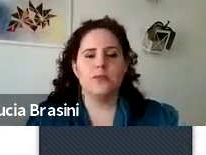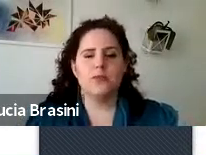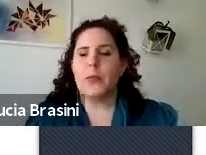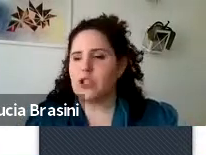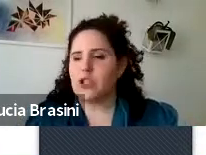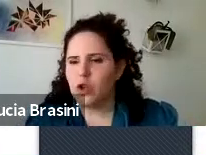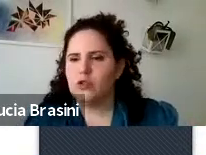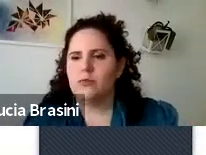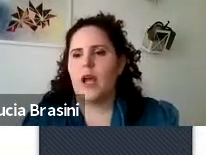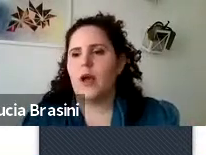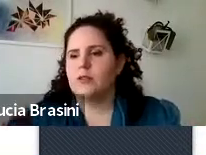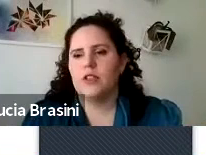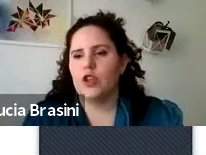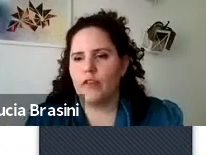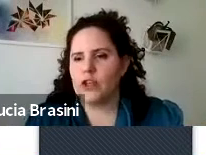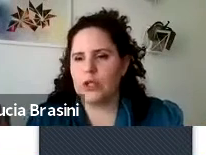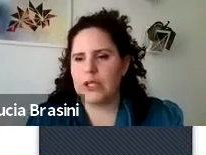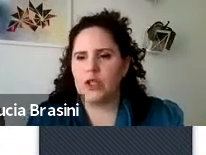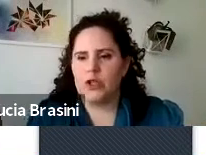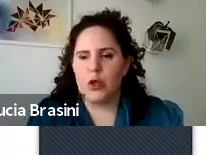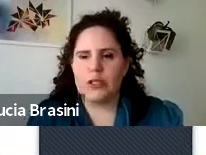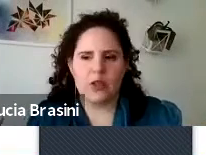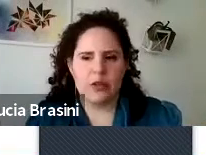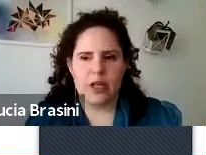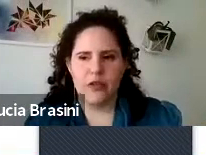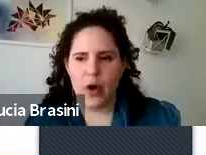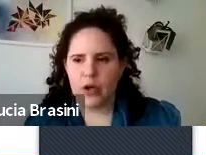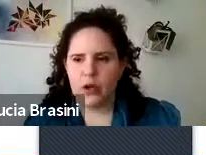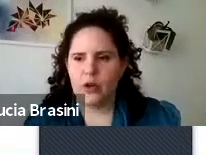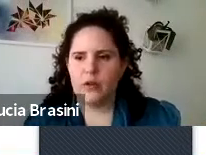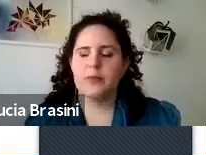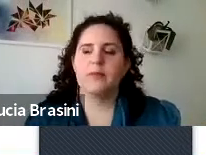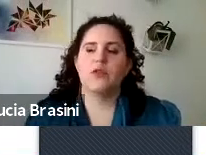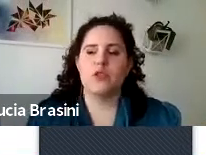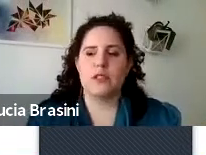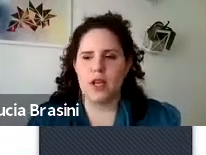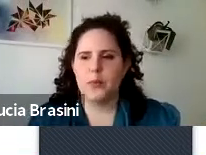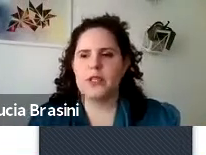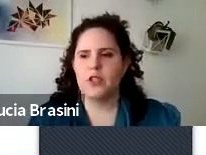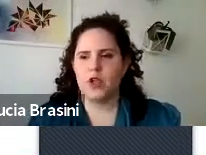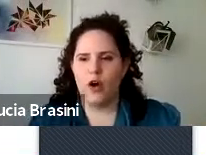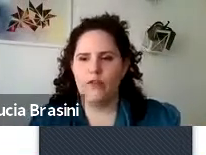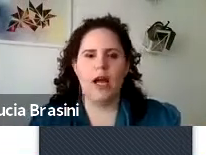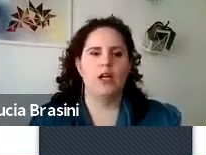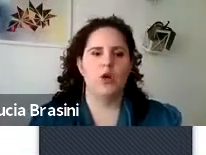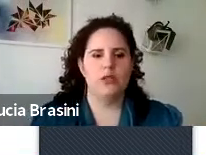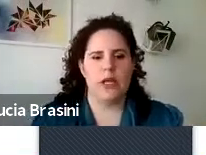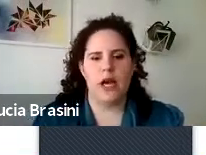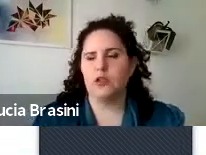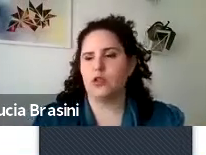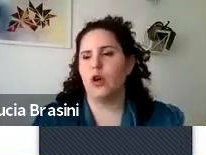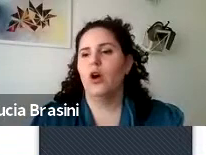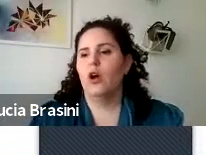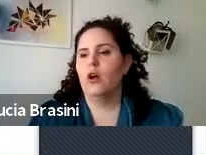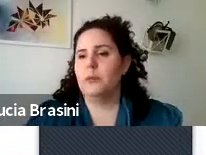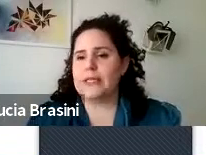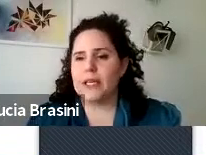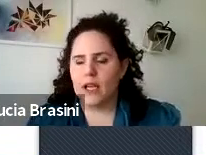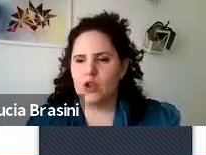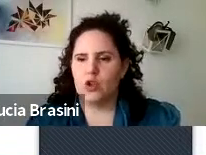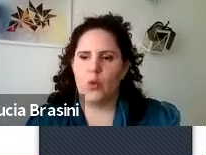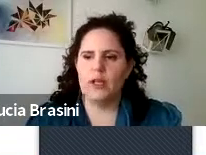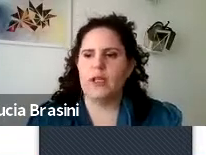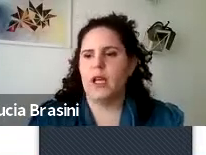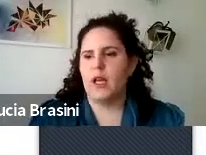E spesso si trova soltanto in contatto telefonico, non sempre si trova in contatto